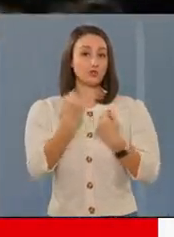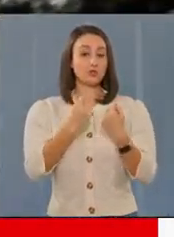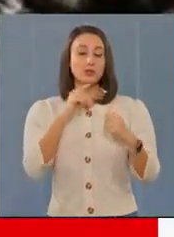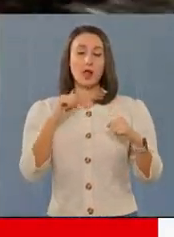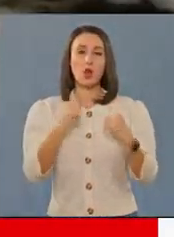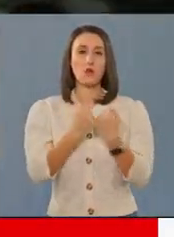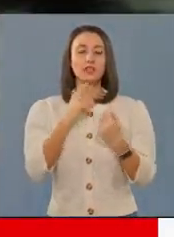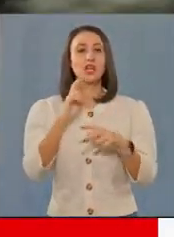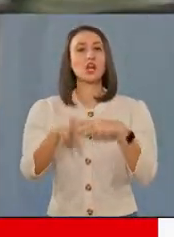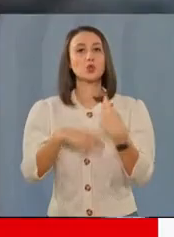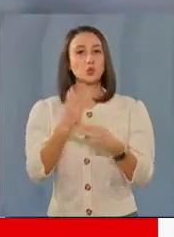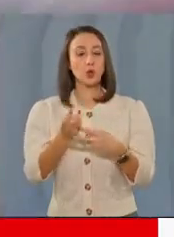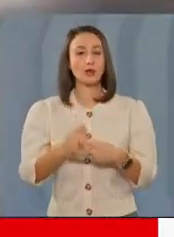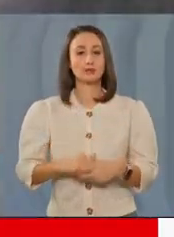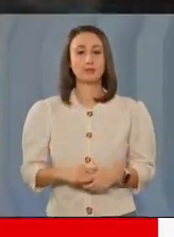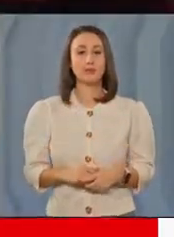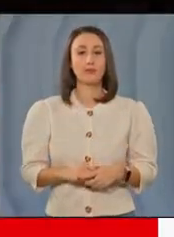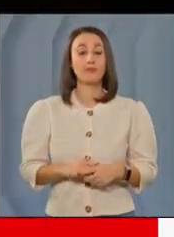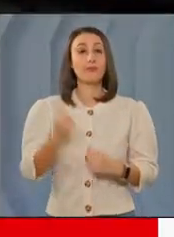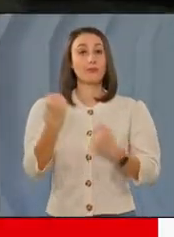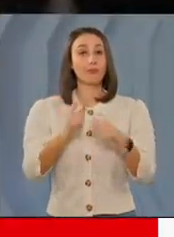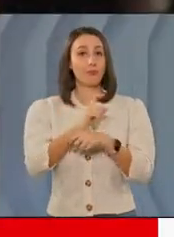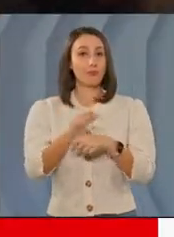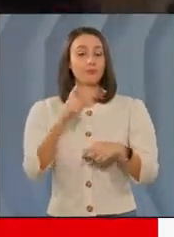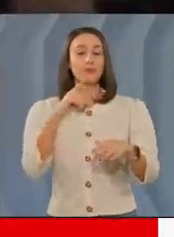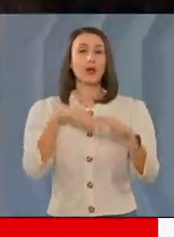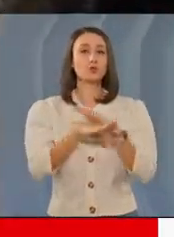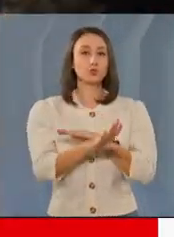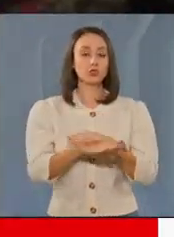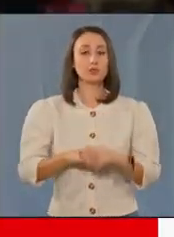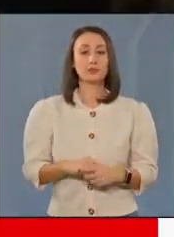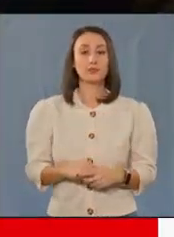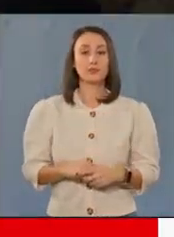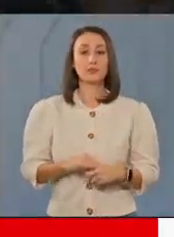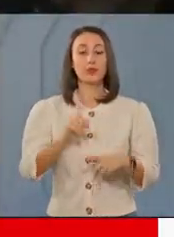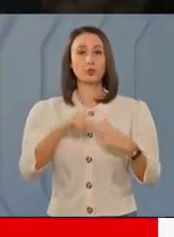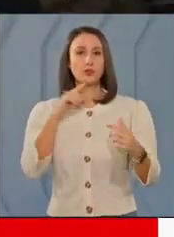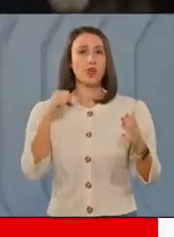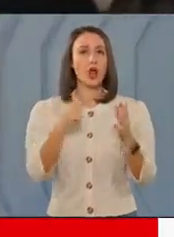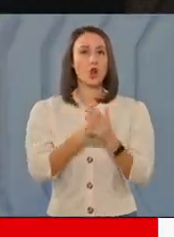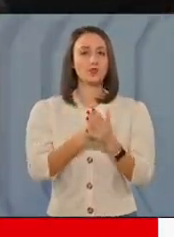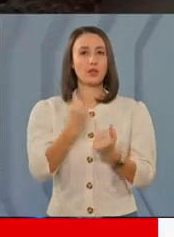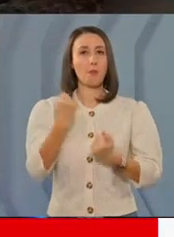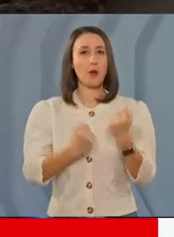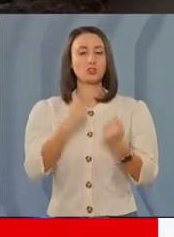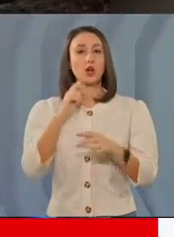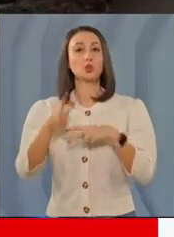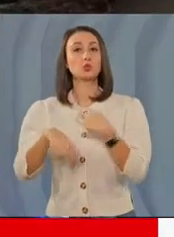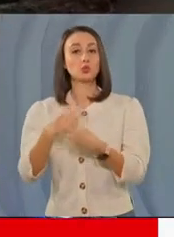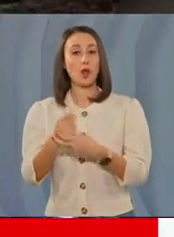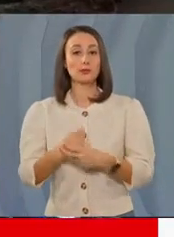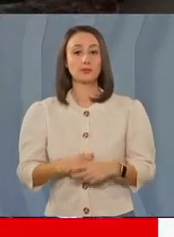s-au ciocnit era răsturnat pe partea carosabilă. Șoferul vinovat a dat vir cu fugiții după ce a acroșat mașina care a ajuns răsturnată.